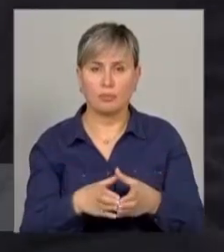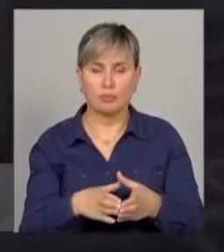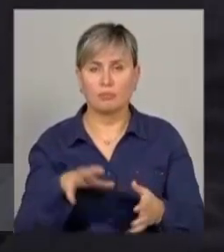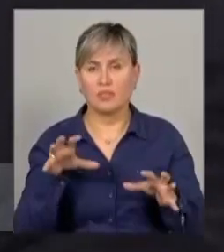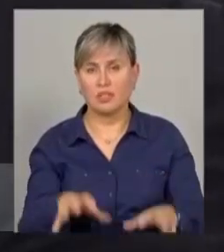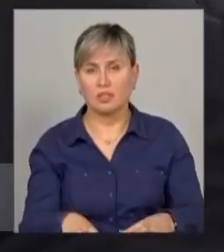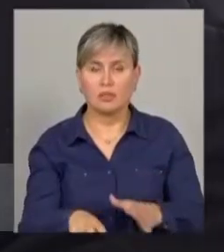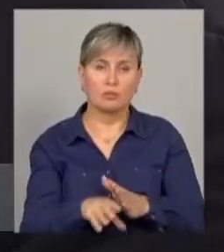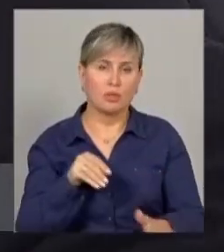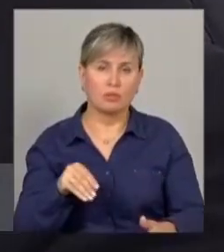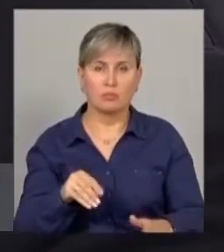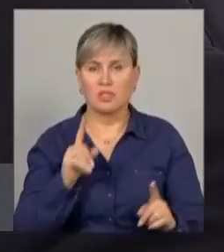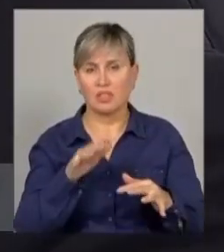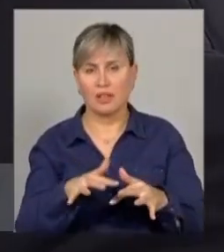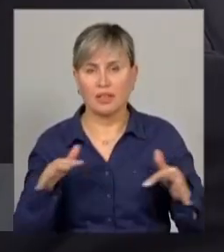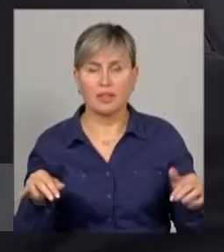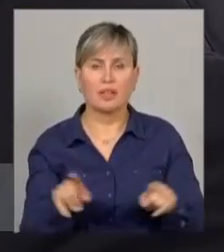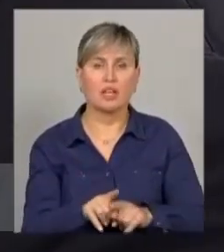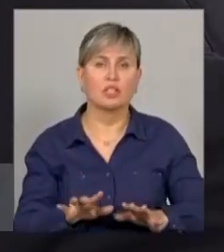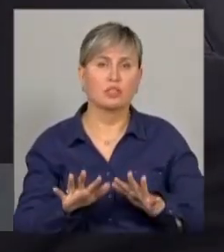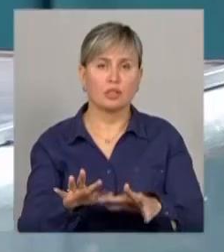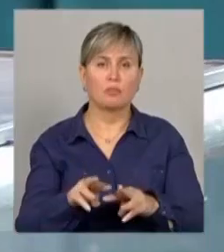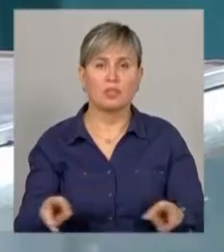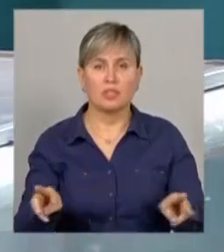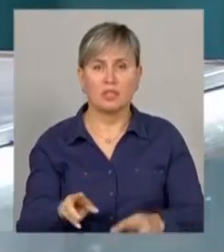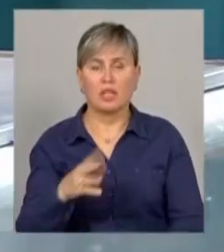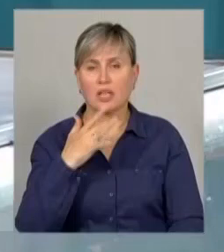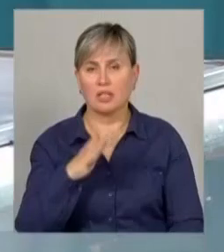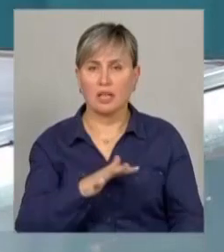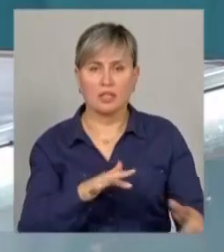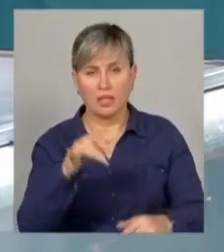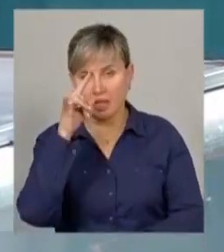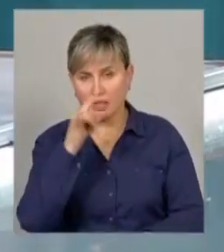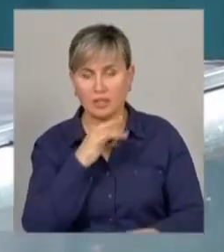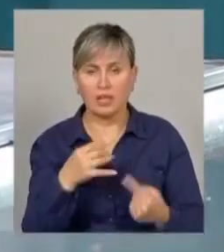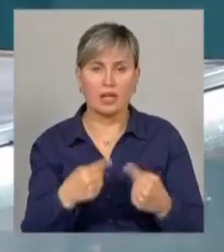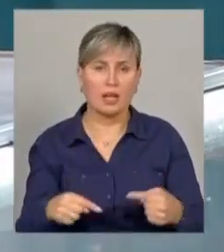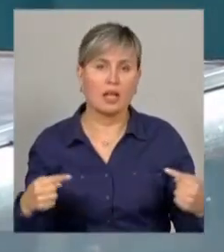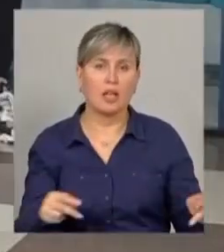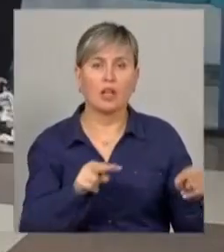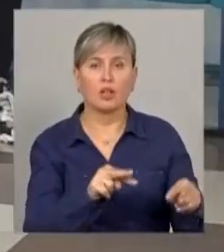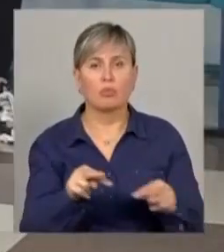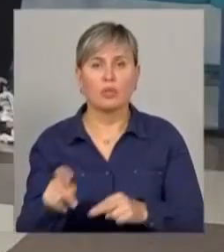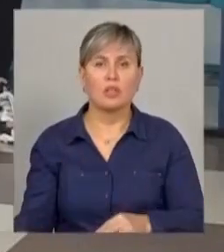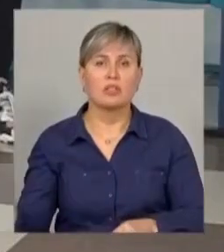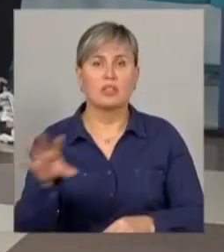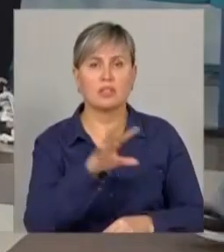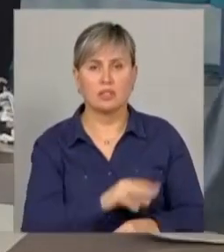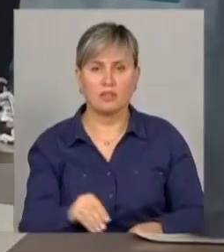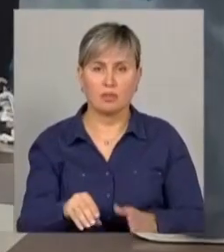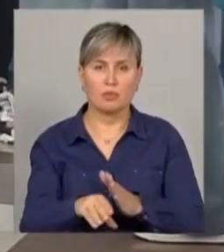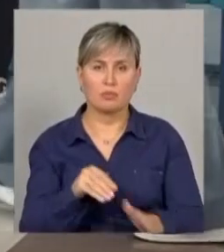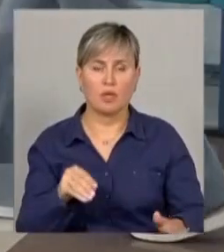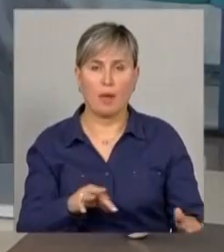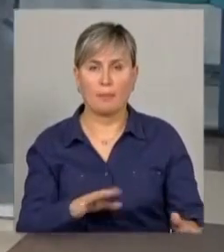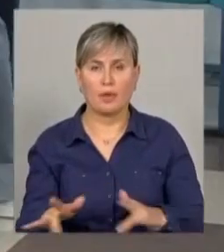центр избиркома сенаторами а также заместителями министра иностранных дел Казахстана и не только они наблюдали за всеми этапами избирательного